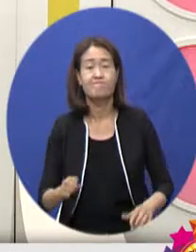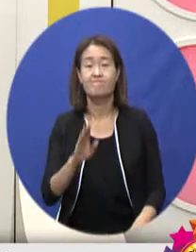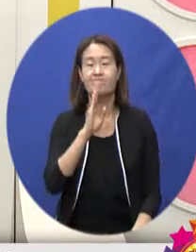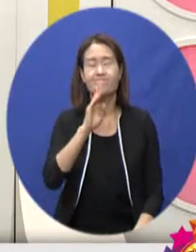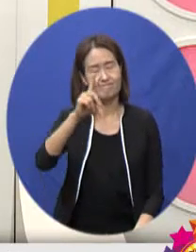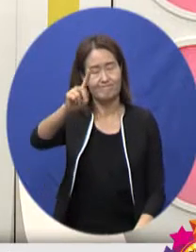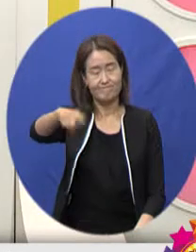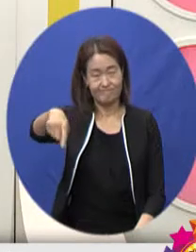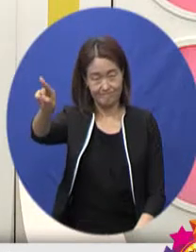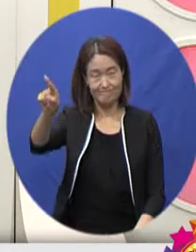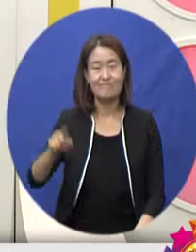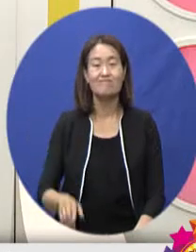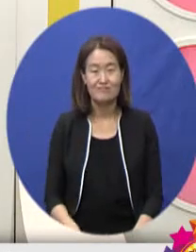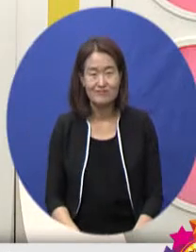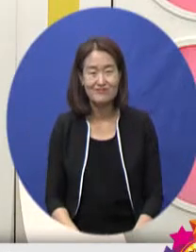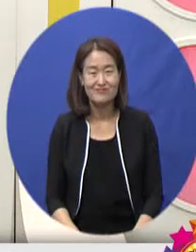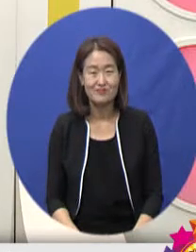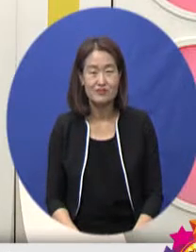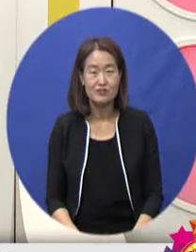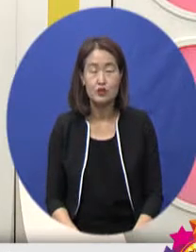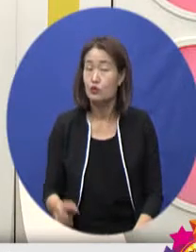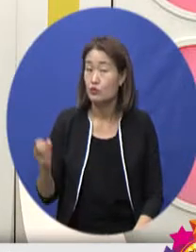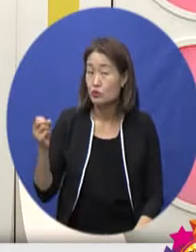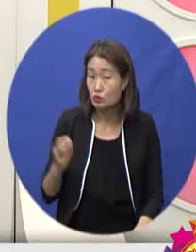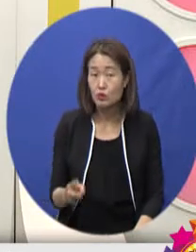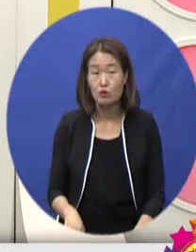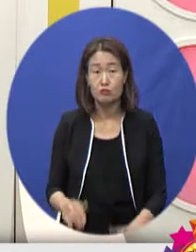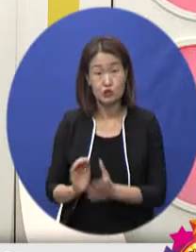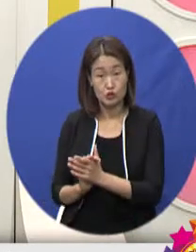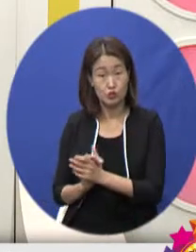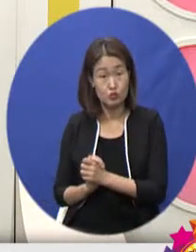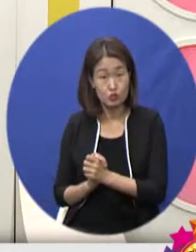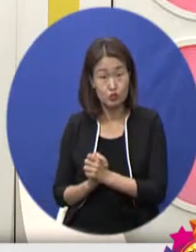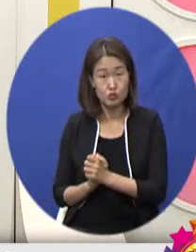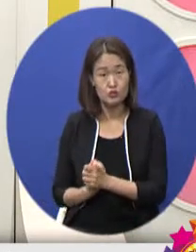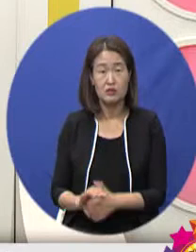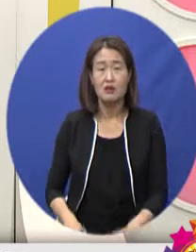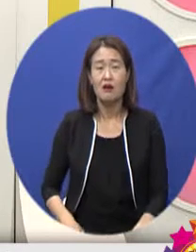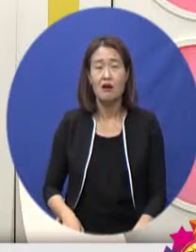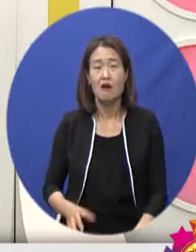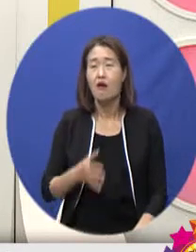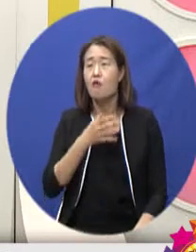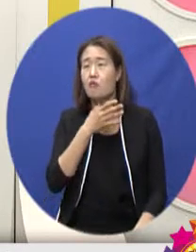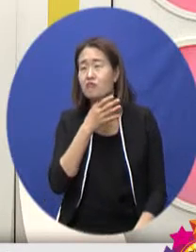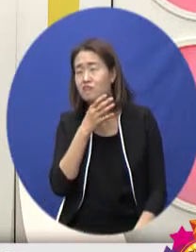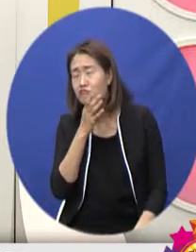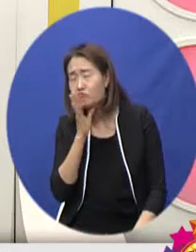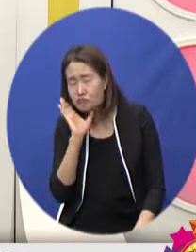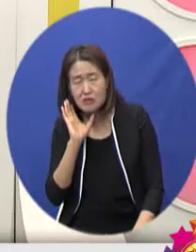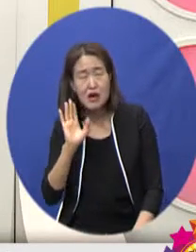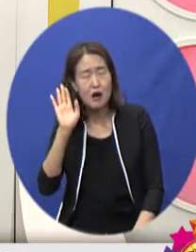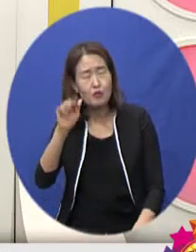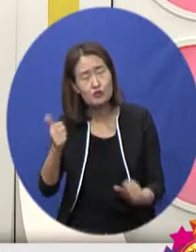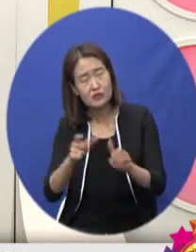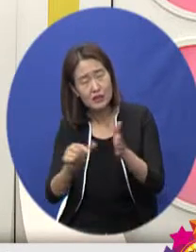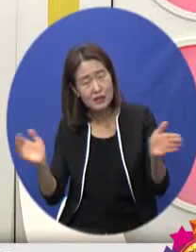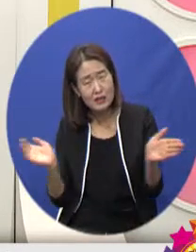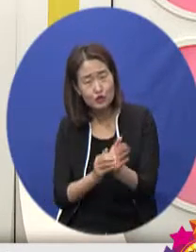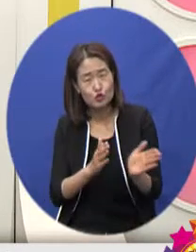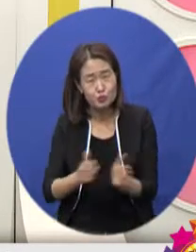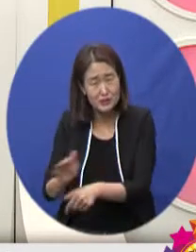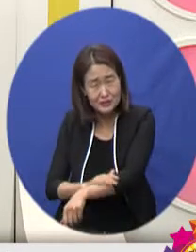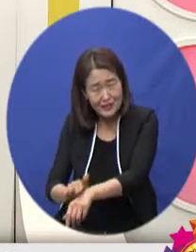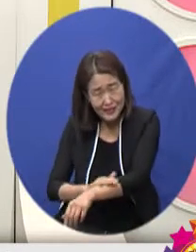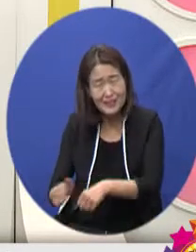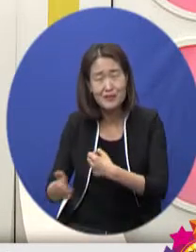그게 맞는 얘기예요. 네, 어머니. 아니, 그리고 또 친구분이 또 노후 준비를 잘 해놓으셨으니까 맛있는 것도